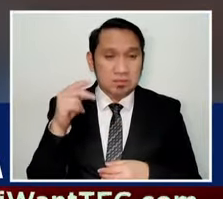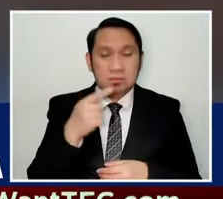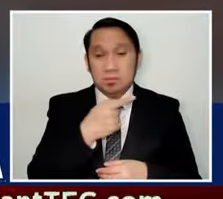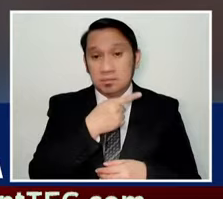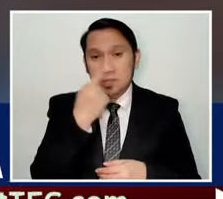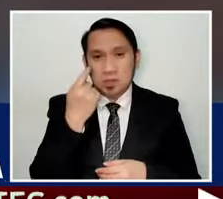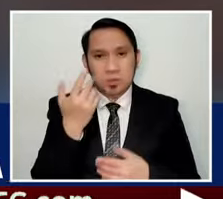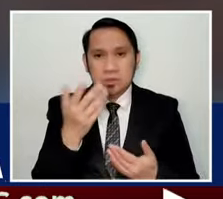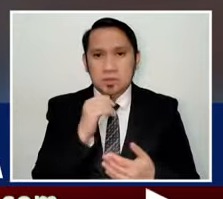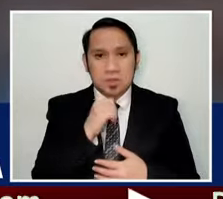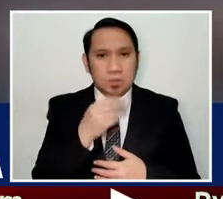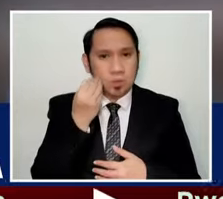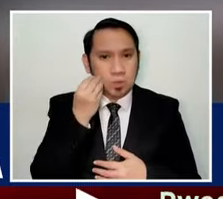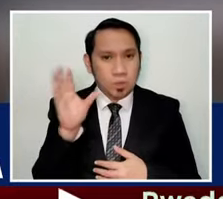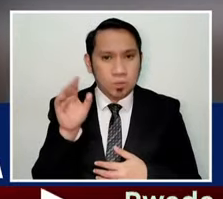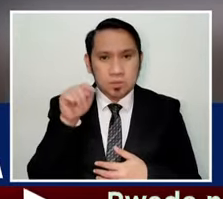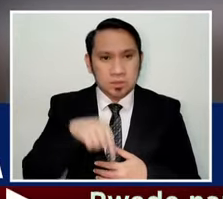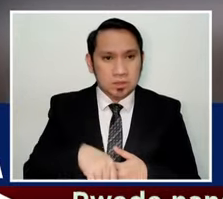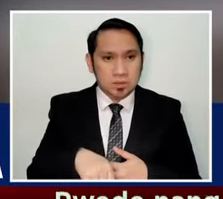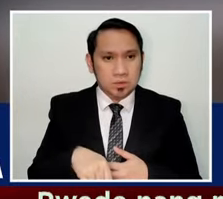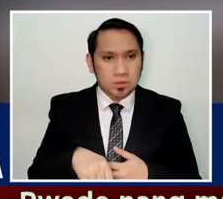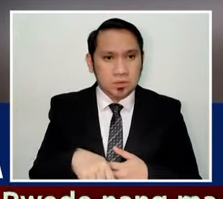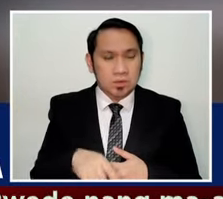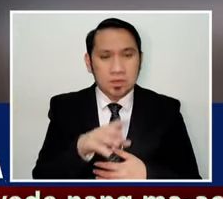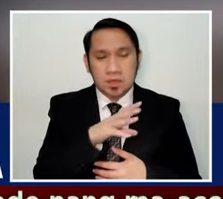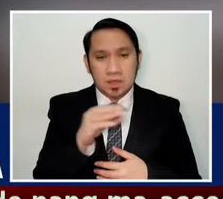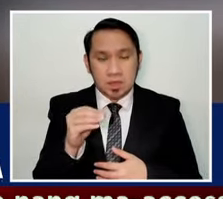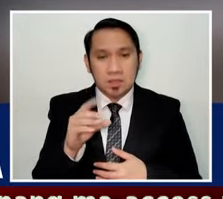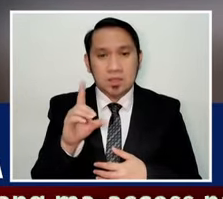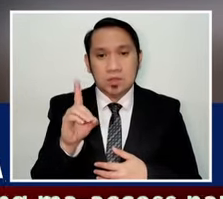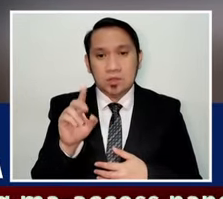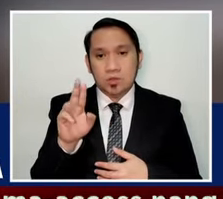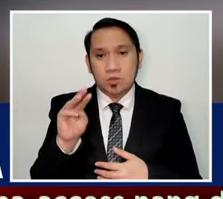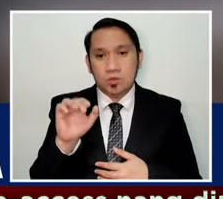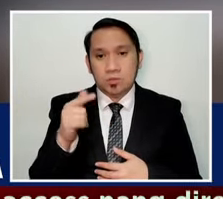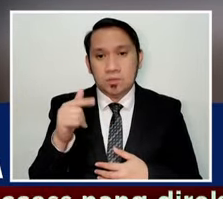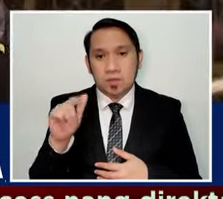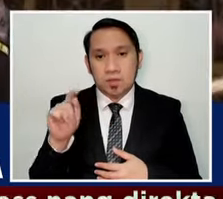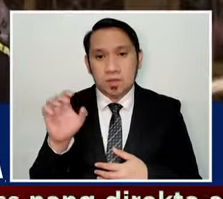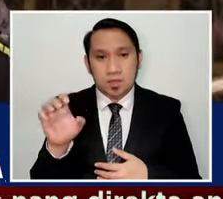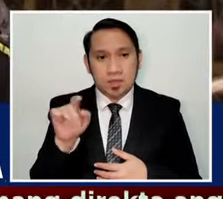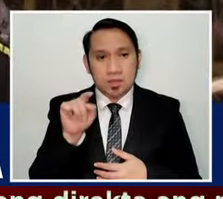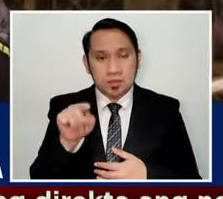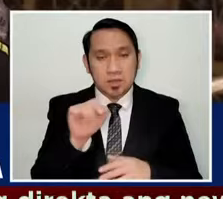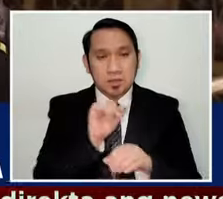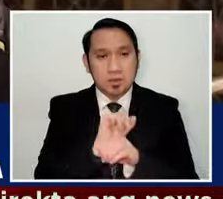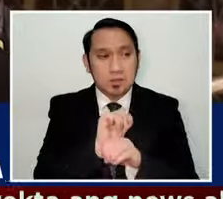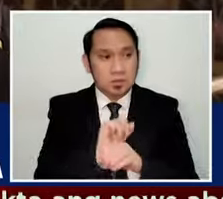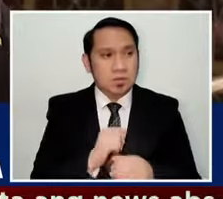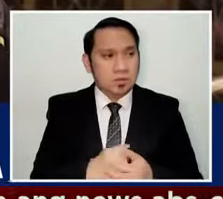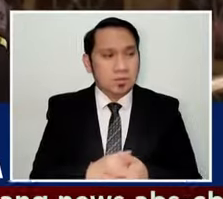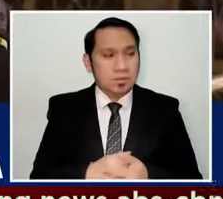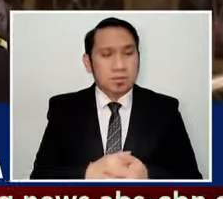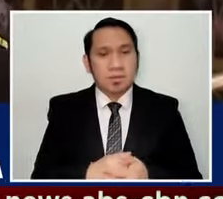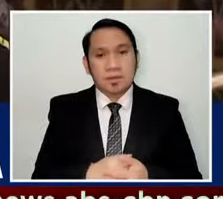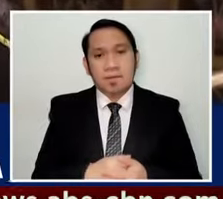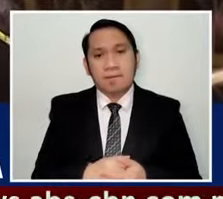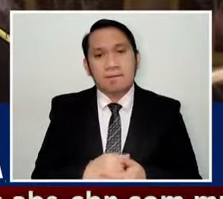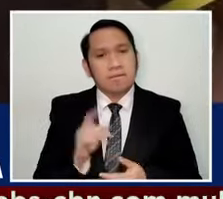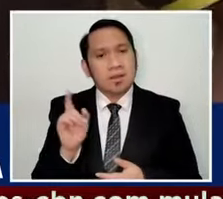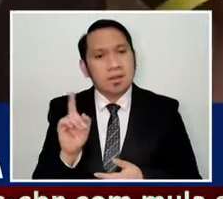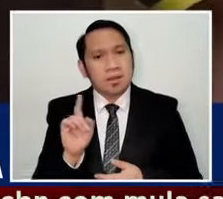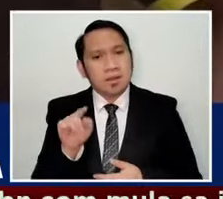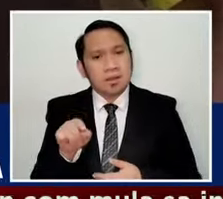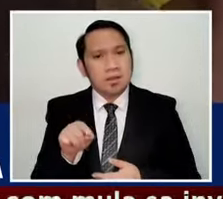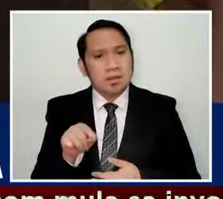anyang umuwi dito si Arnil at sa Dumaguete na mamalagi kung saan naghahanap buhay. Nung itanong ko ang kwento tungkol sa pagkanta ng